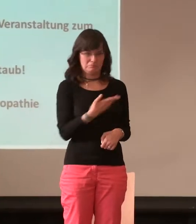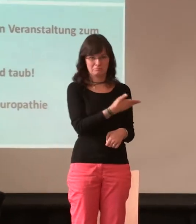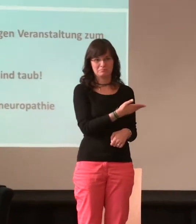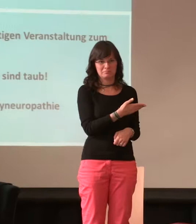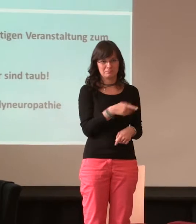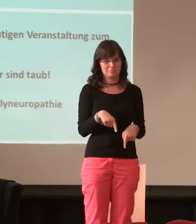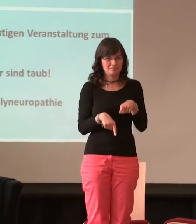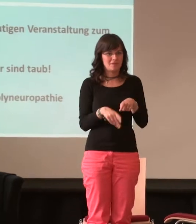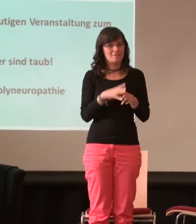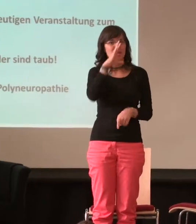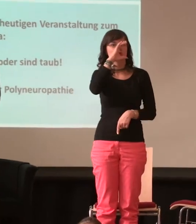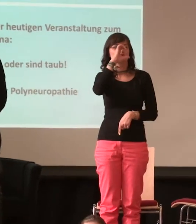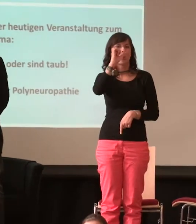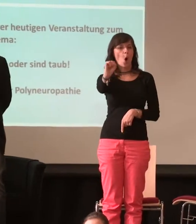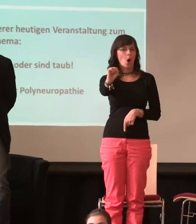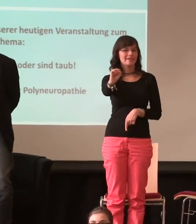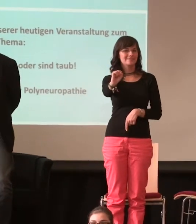der Storch, ja genau,